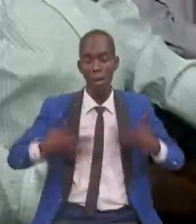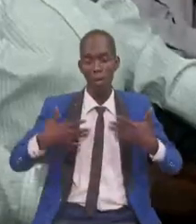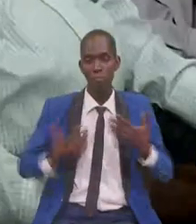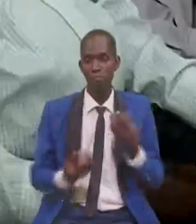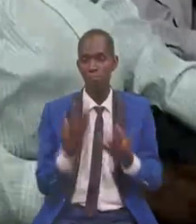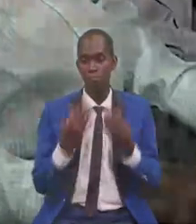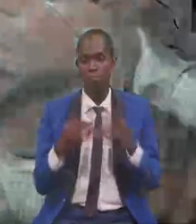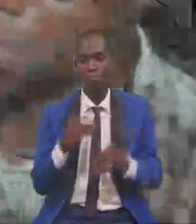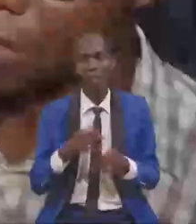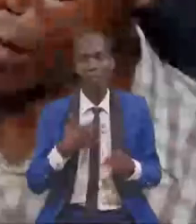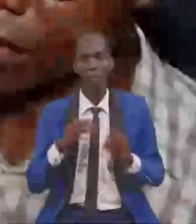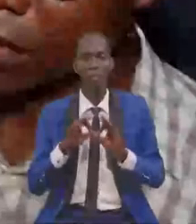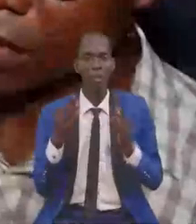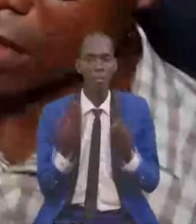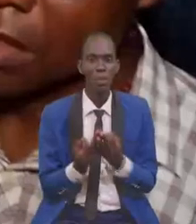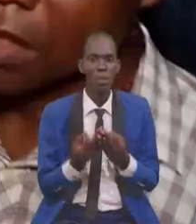dans ma famille,